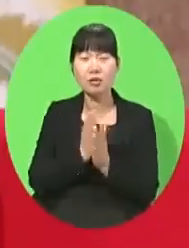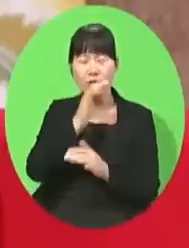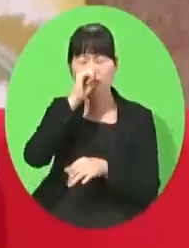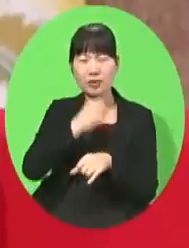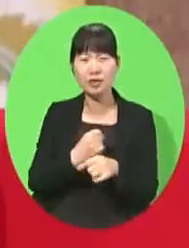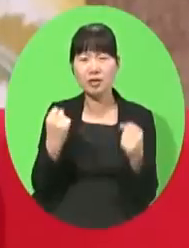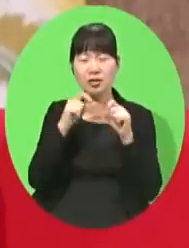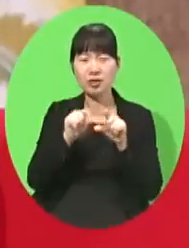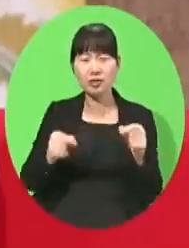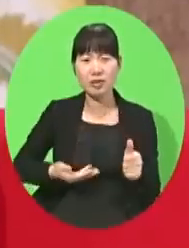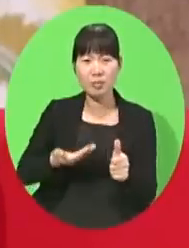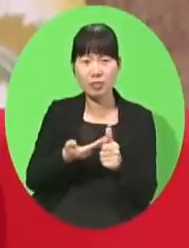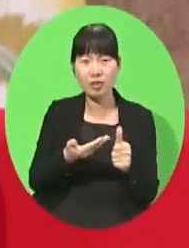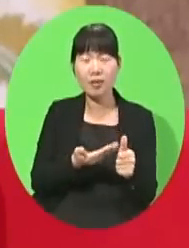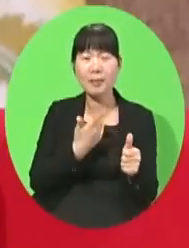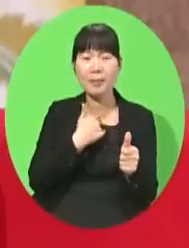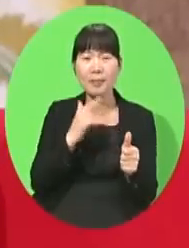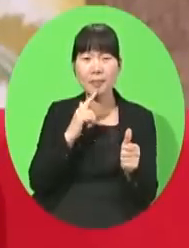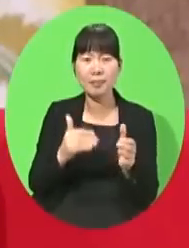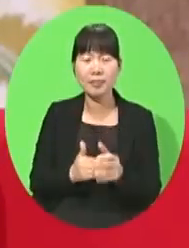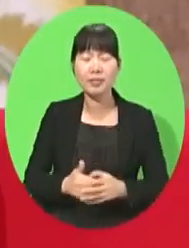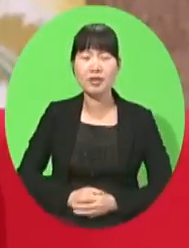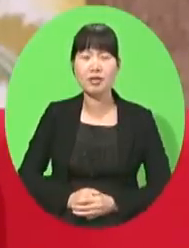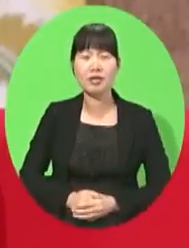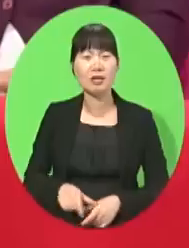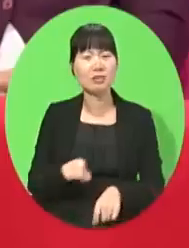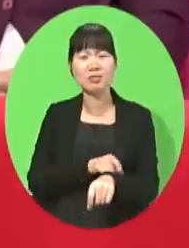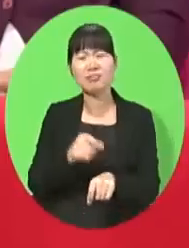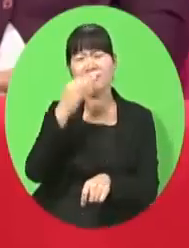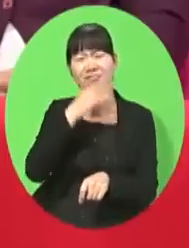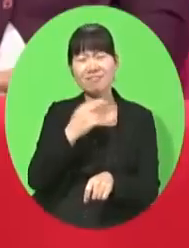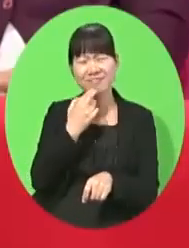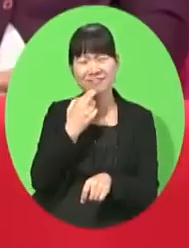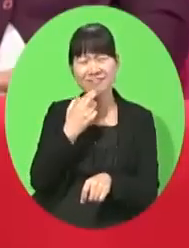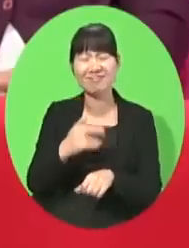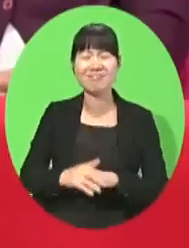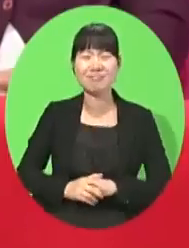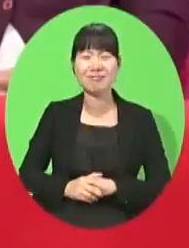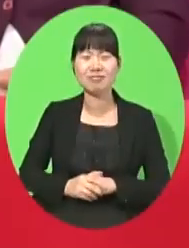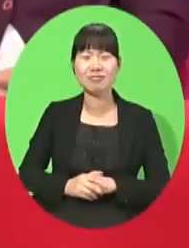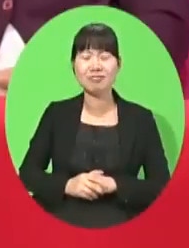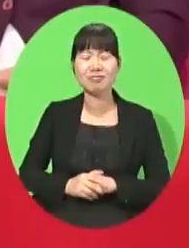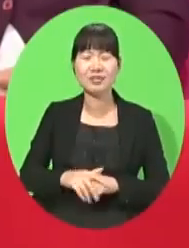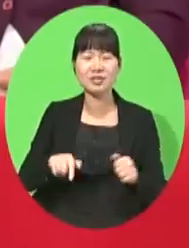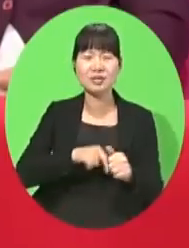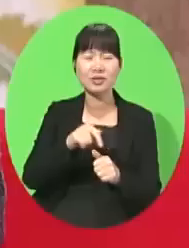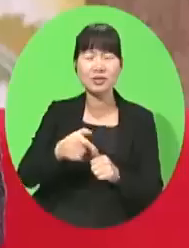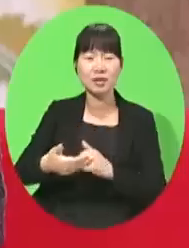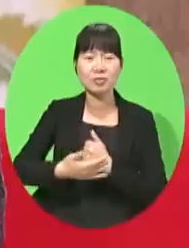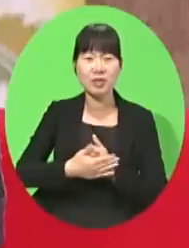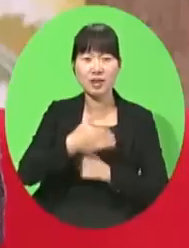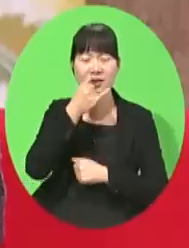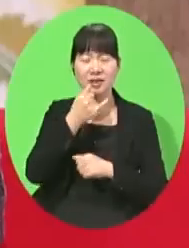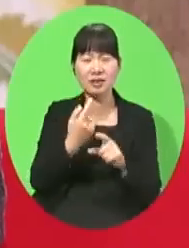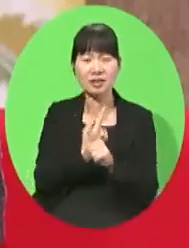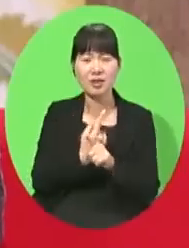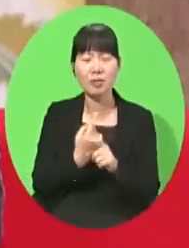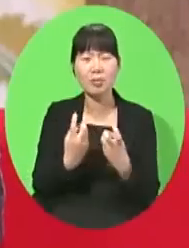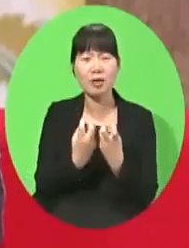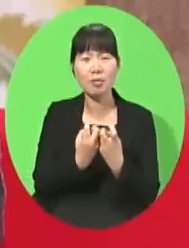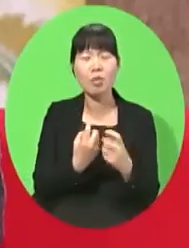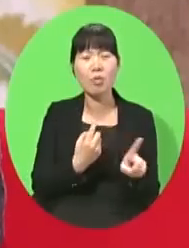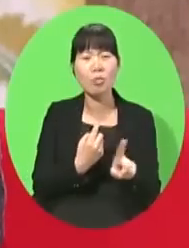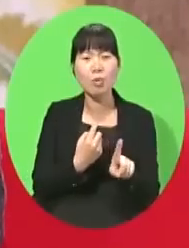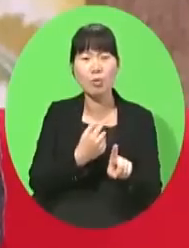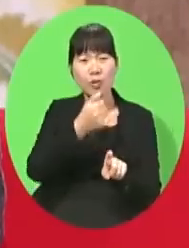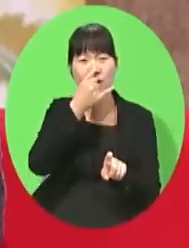좋다는 건강식품도 먹여보고. 근데 뭐 그런 거다 소용이 없더라고요. 주변에서 권해주는 치료라는 것은 어떤 것들이